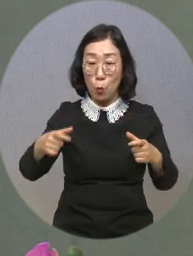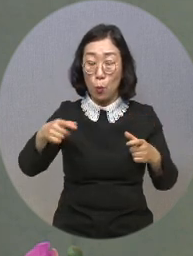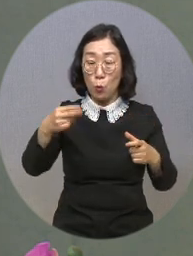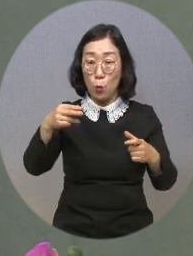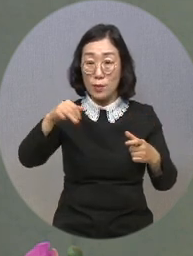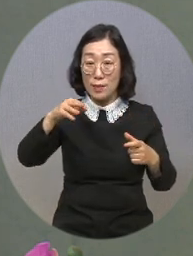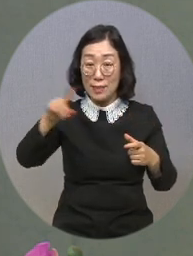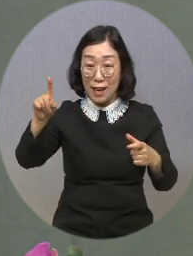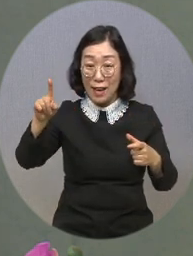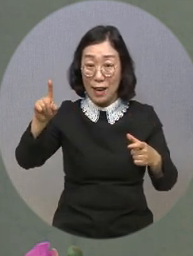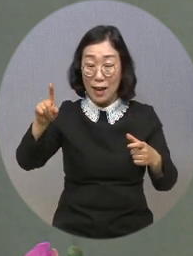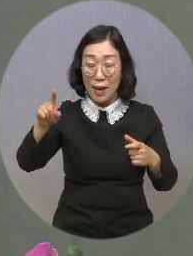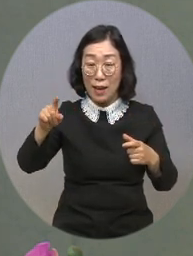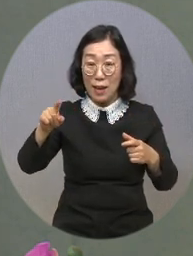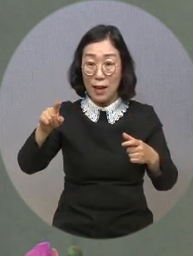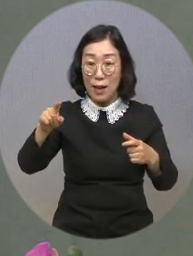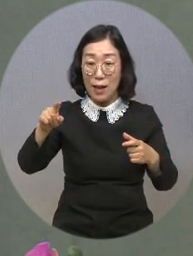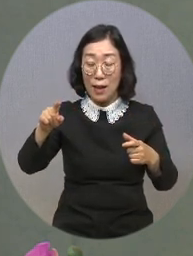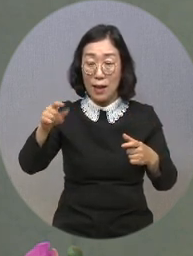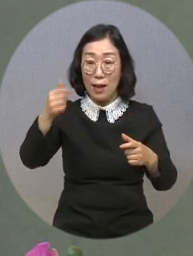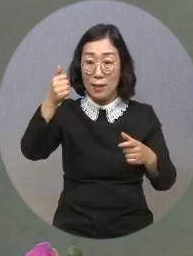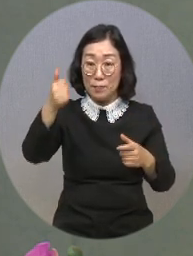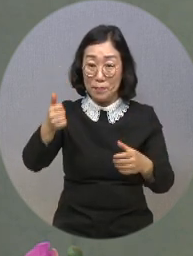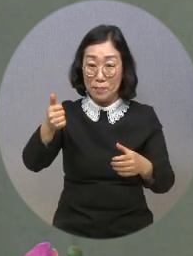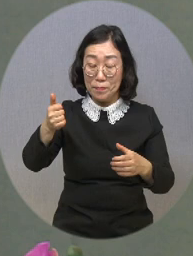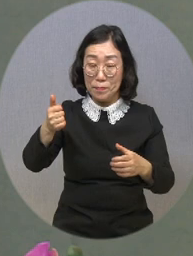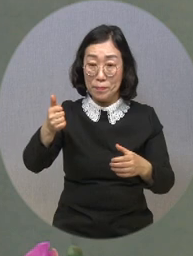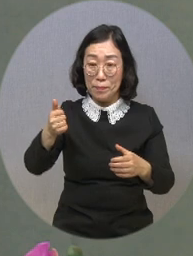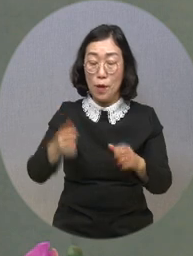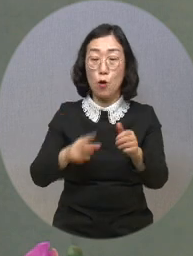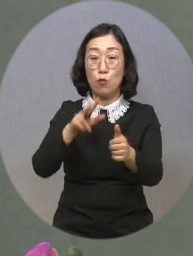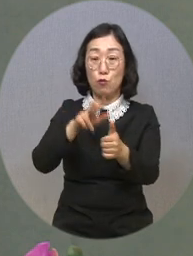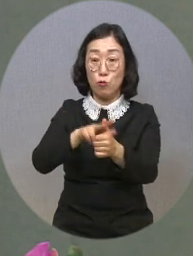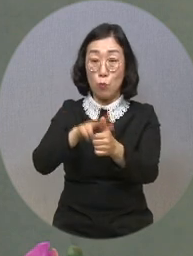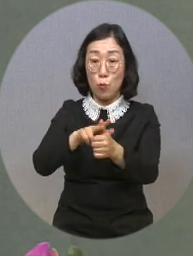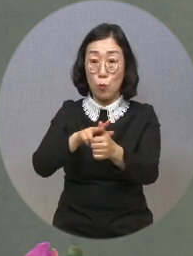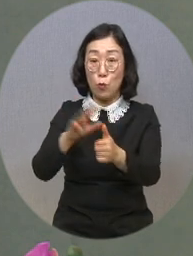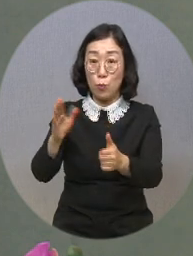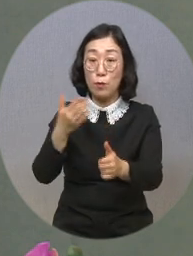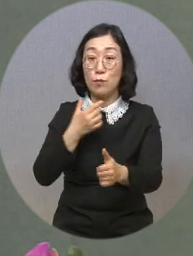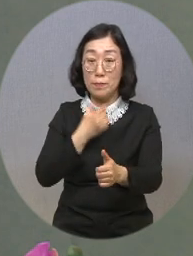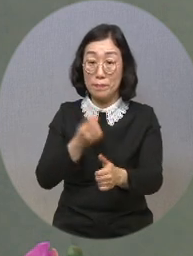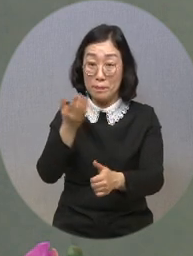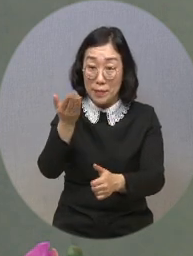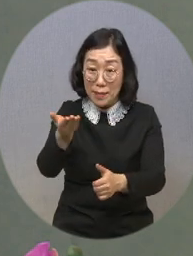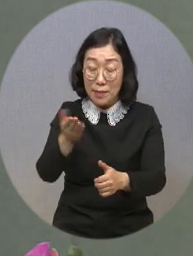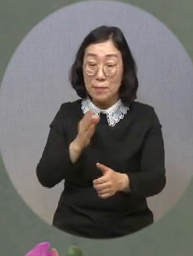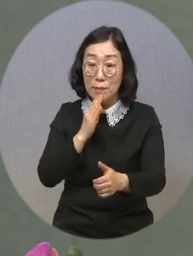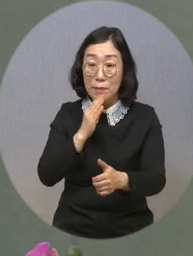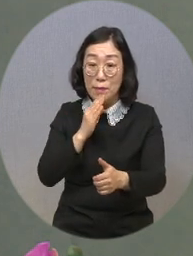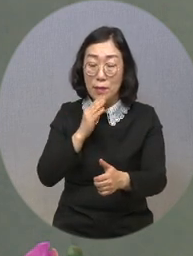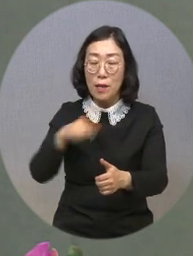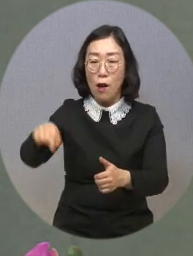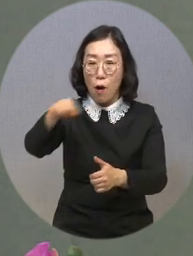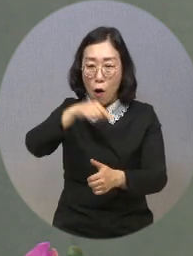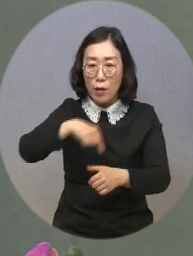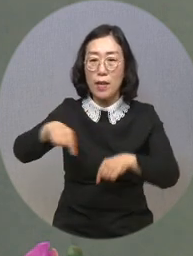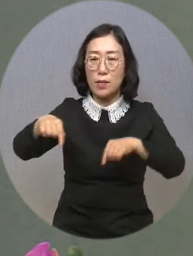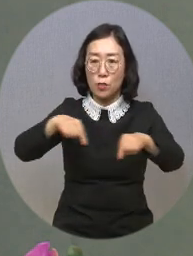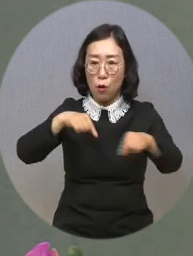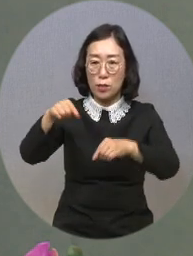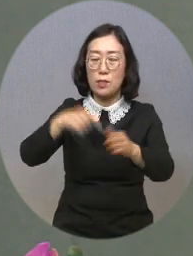도지사 지방자치장 네. 을 출마하시겠다. 네. 그래서 뭔가 충북의 도정을